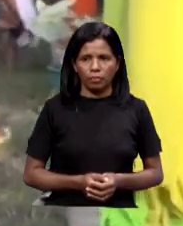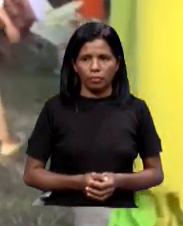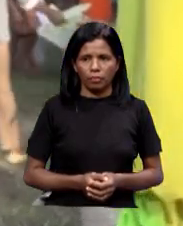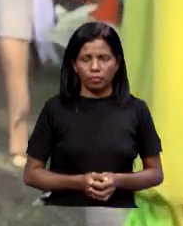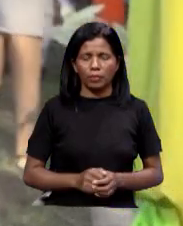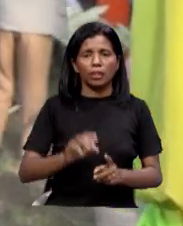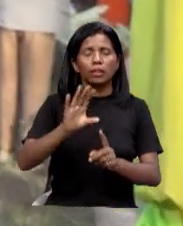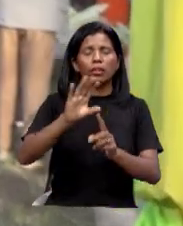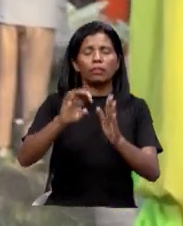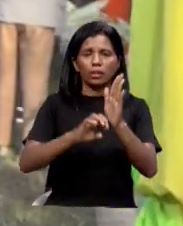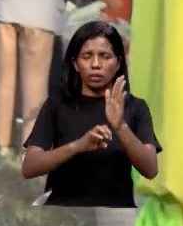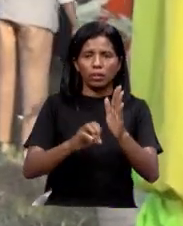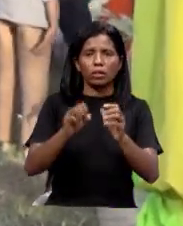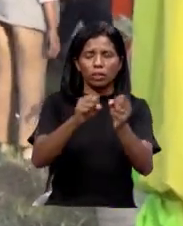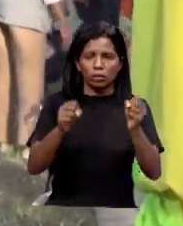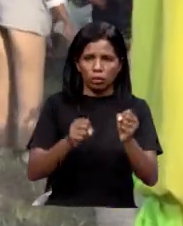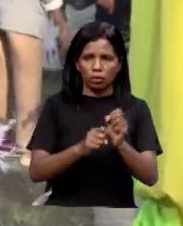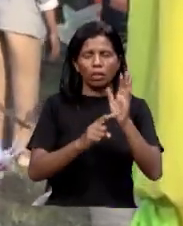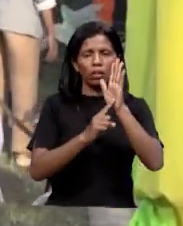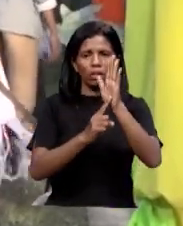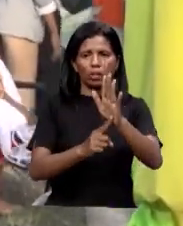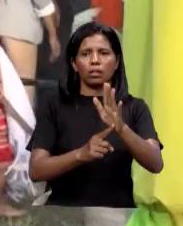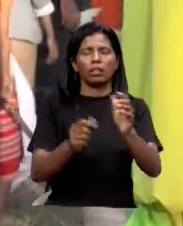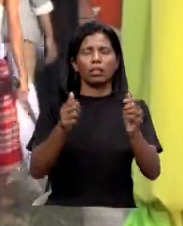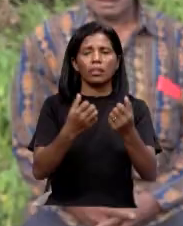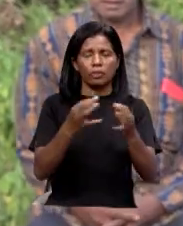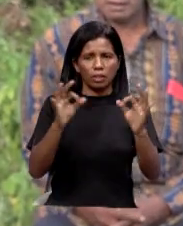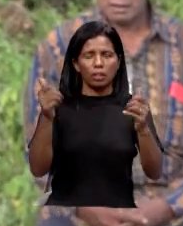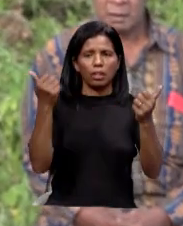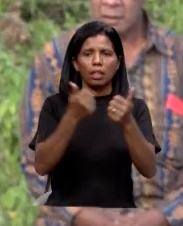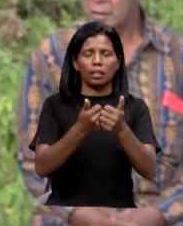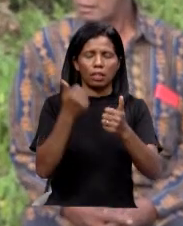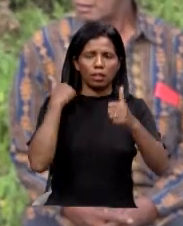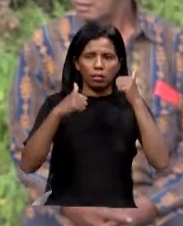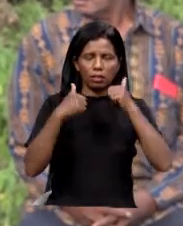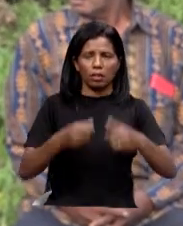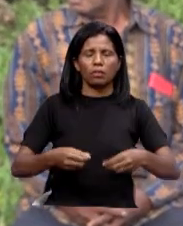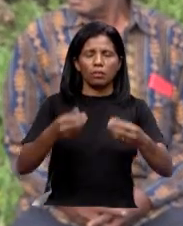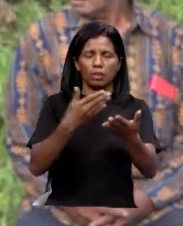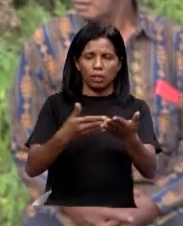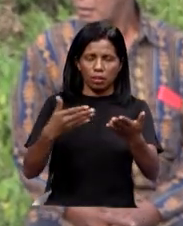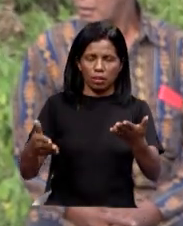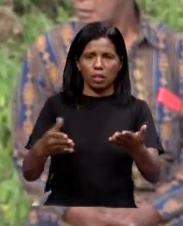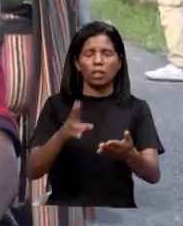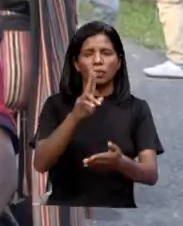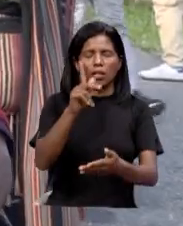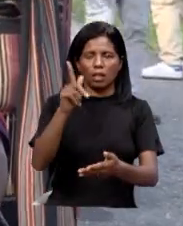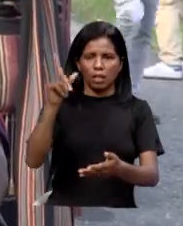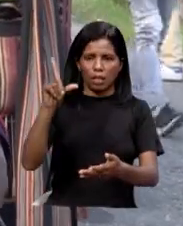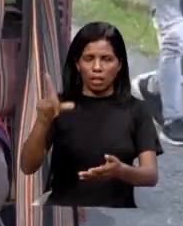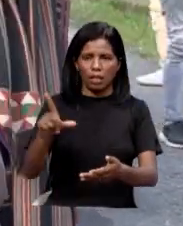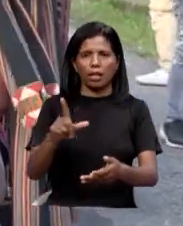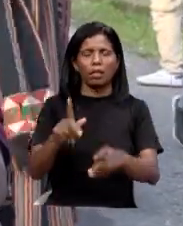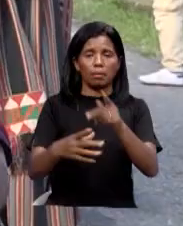Sef suku holarua hatole hirakne hafoi remata aktividade distribusang material UKL Plus B pa beneficiaru sire ya